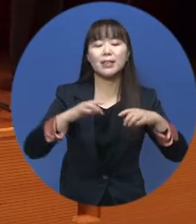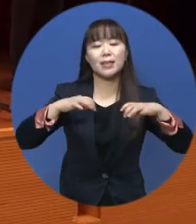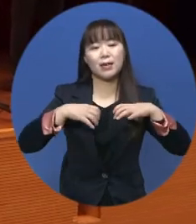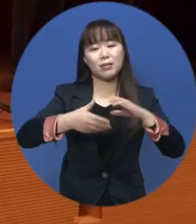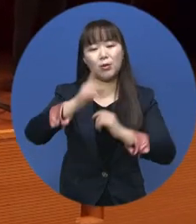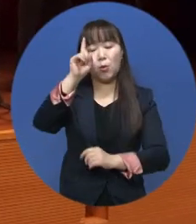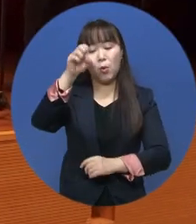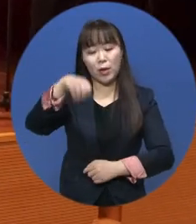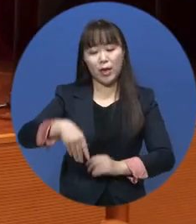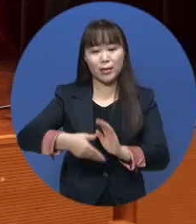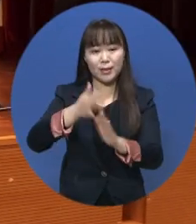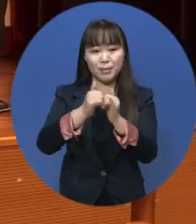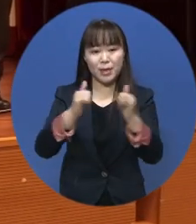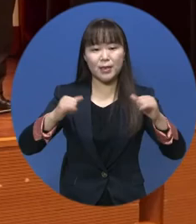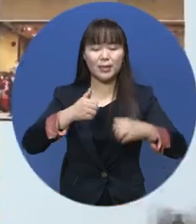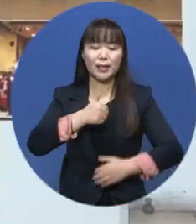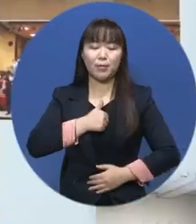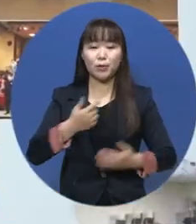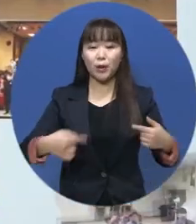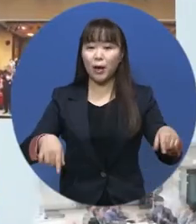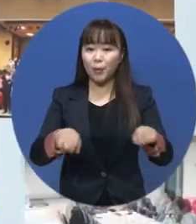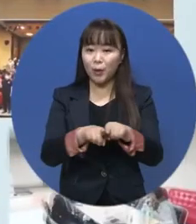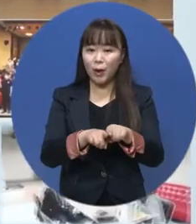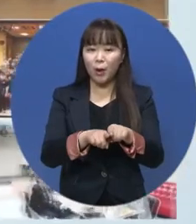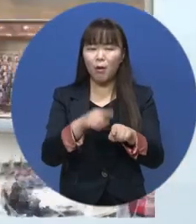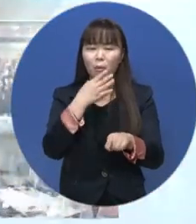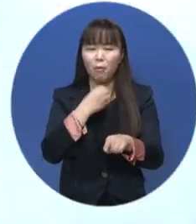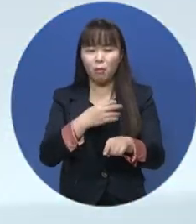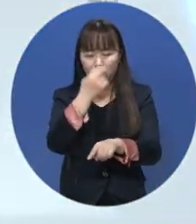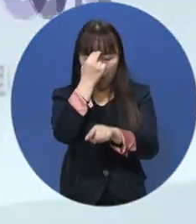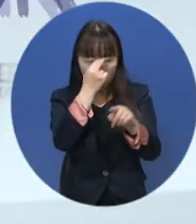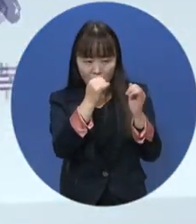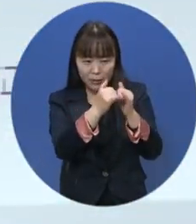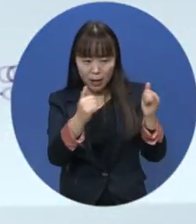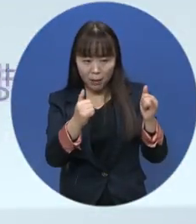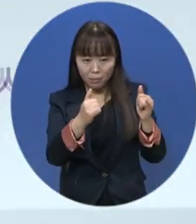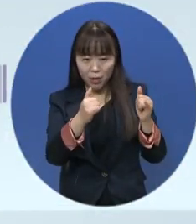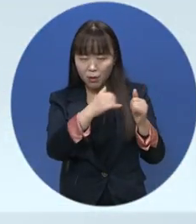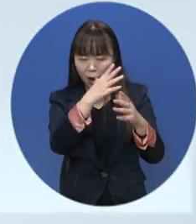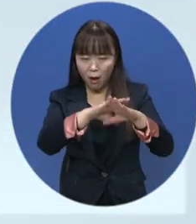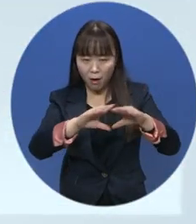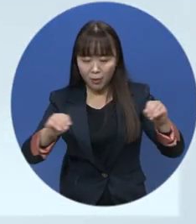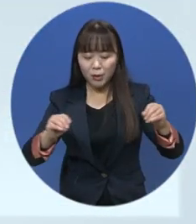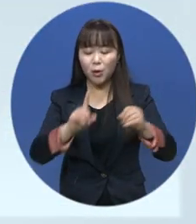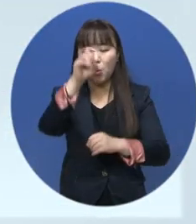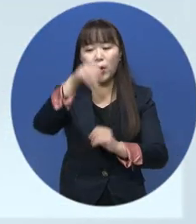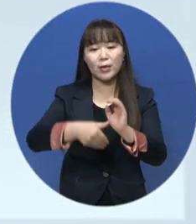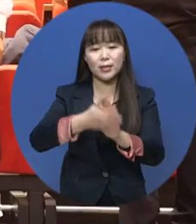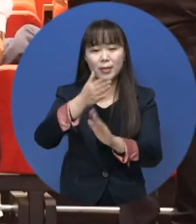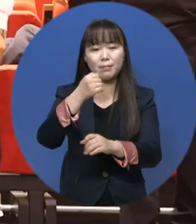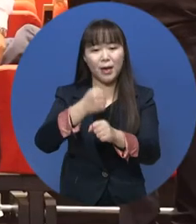고향 시민이라는 자부심과 함께 복지 사각지대가 없는 고향시를 만들어